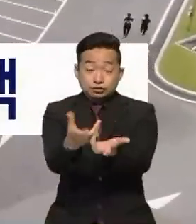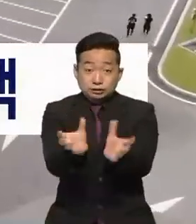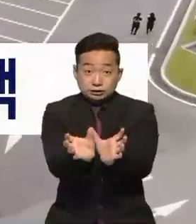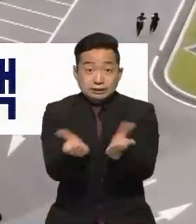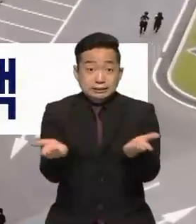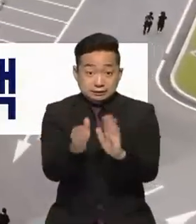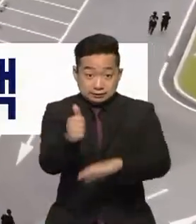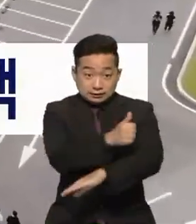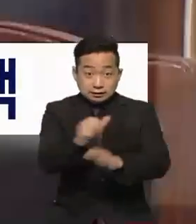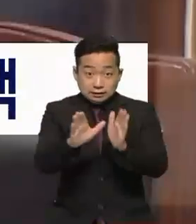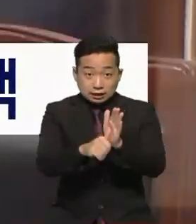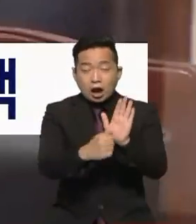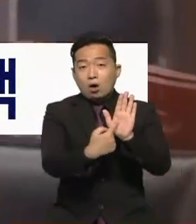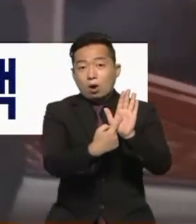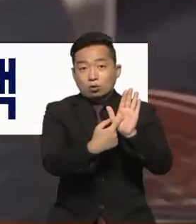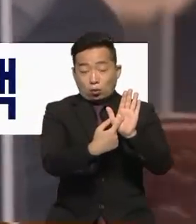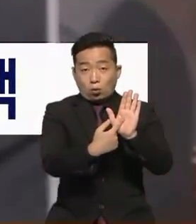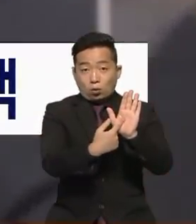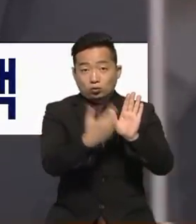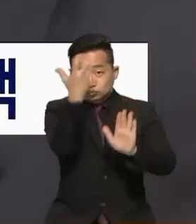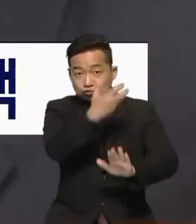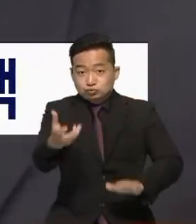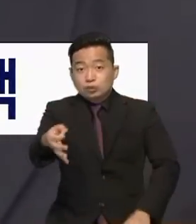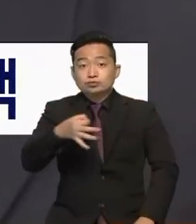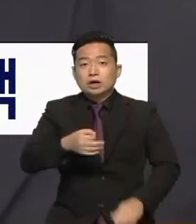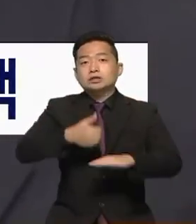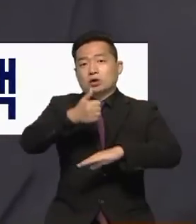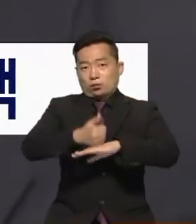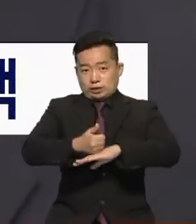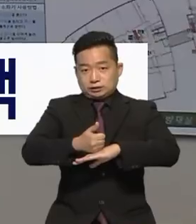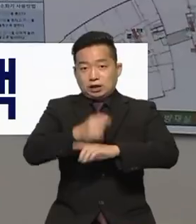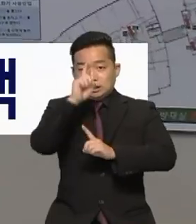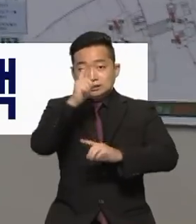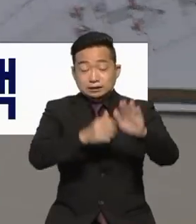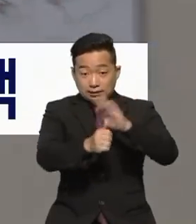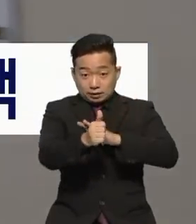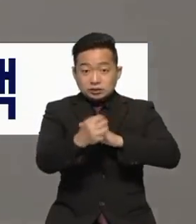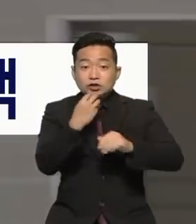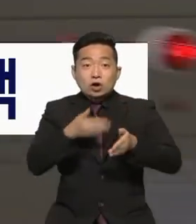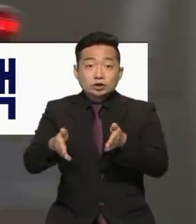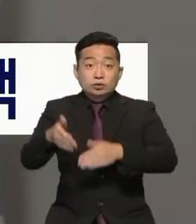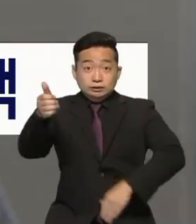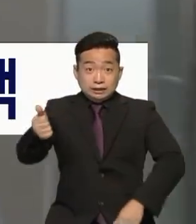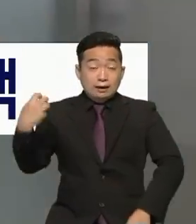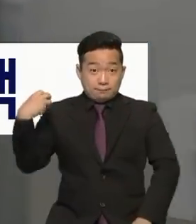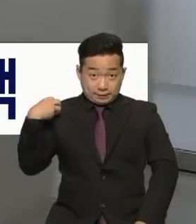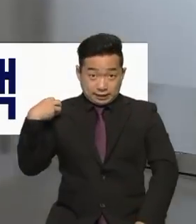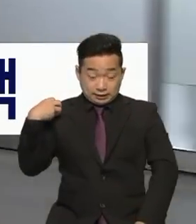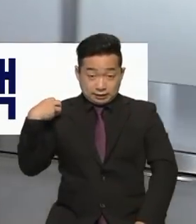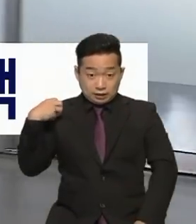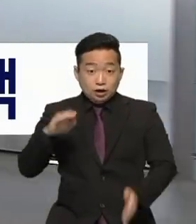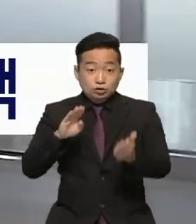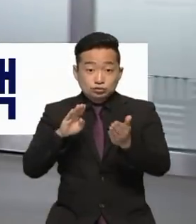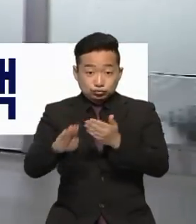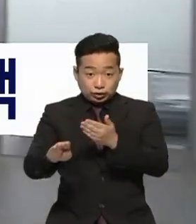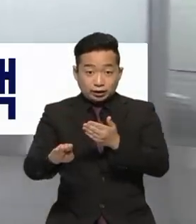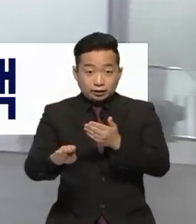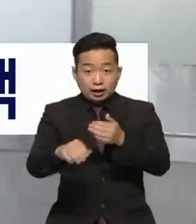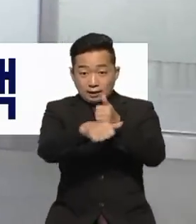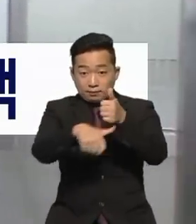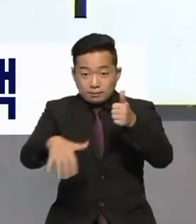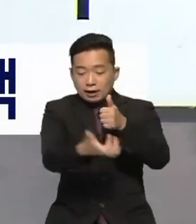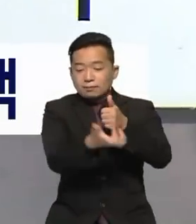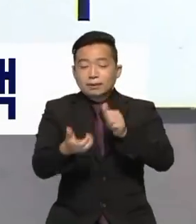당시 광고 후원 유치 성과금을 받고 이재명 대표가 경기도지사에 당선된 뒤 경기도 산하기관으로 옮긴